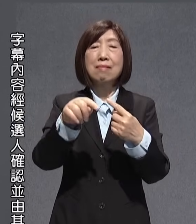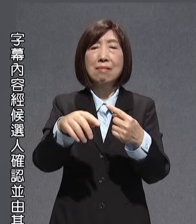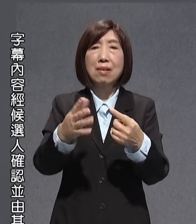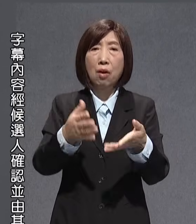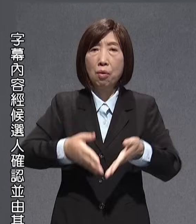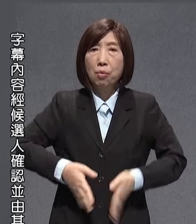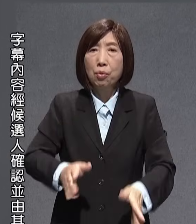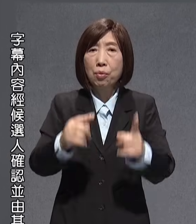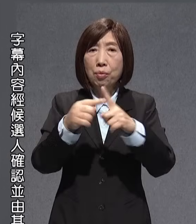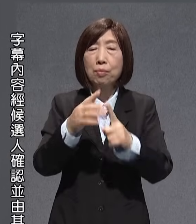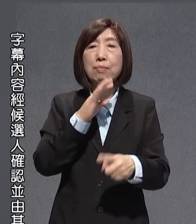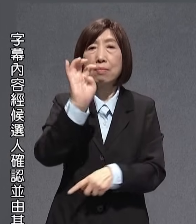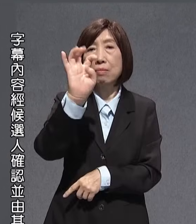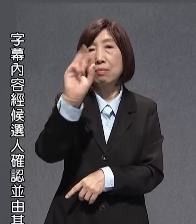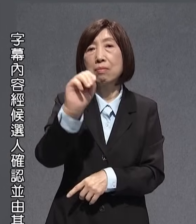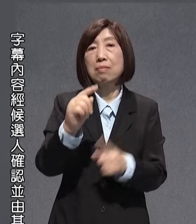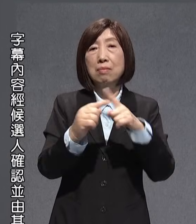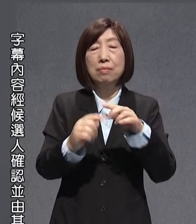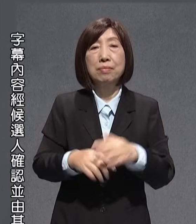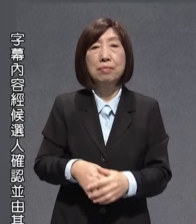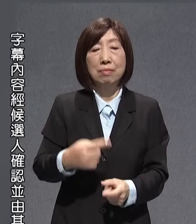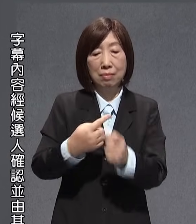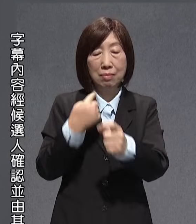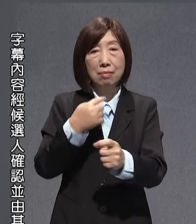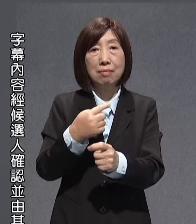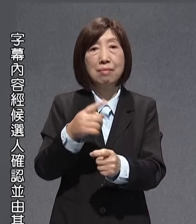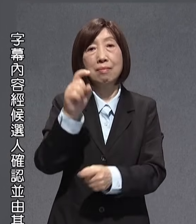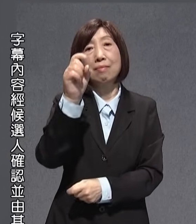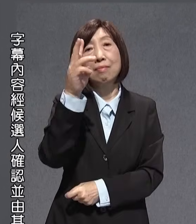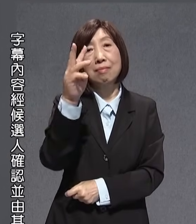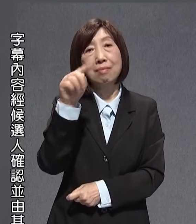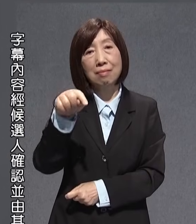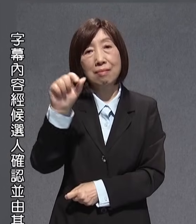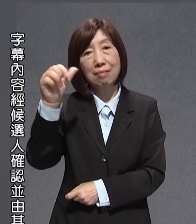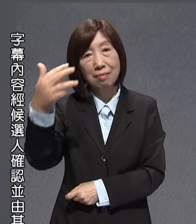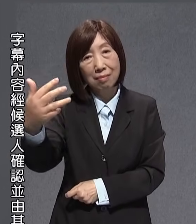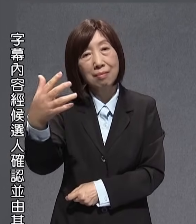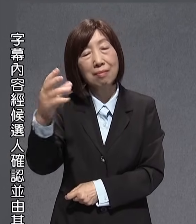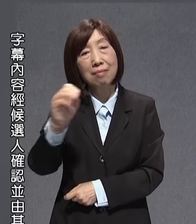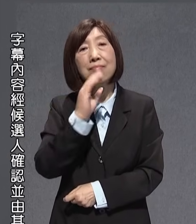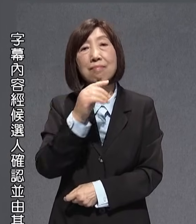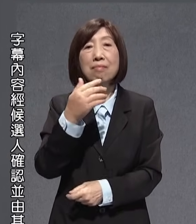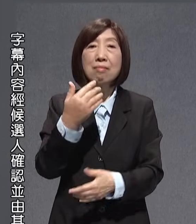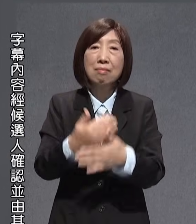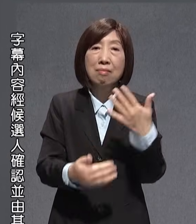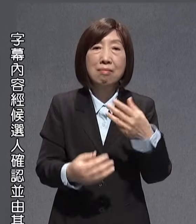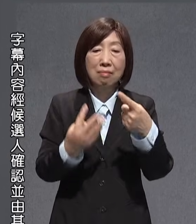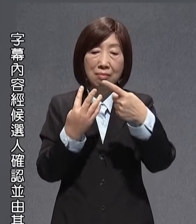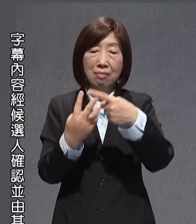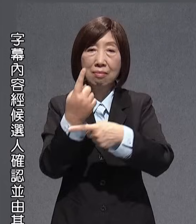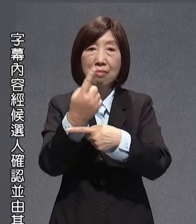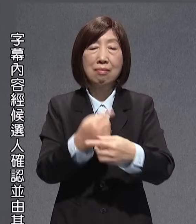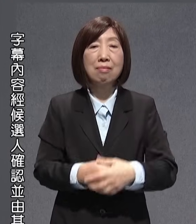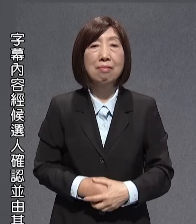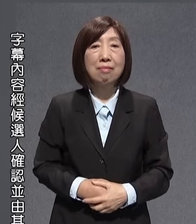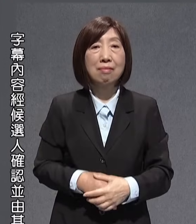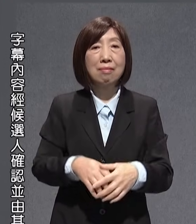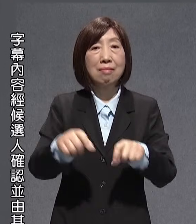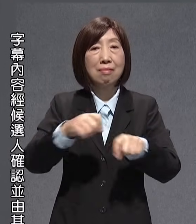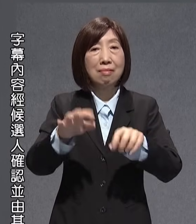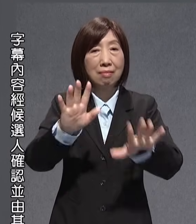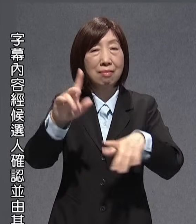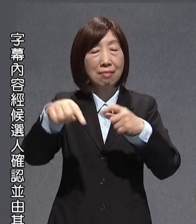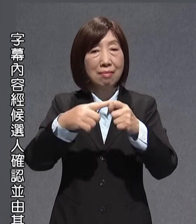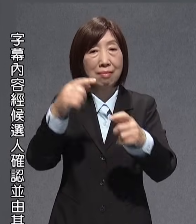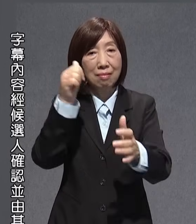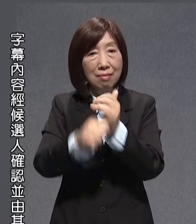生的人数是40万，去年13.8万，大概只剩下1/3。预计今年的